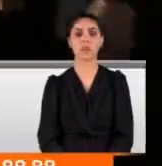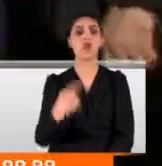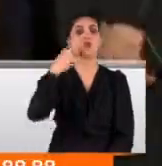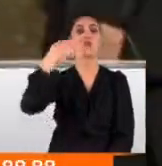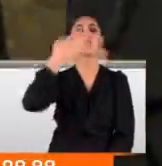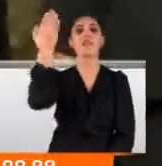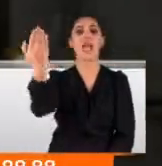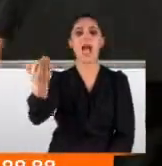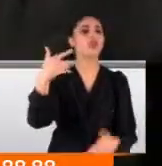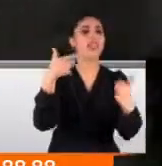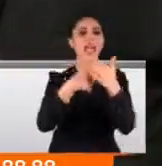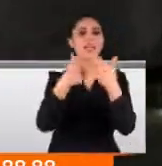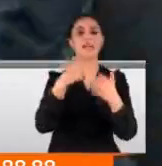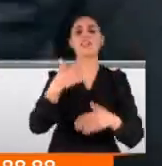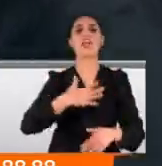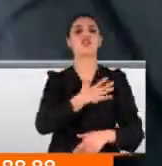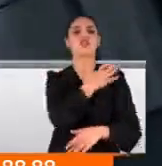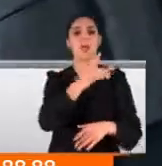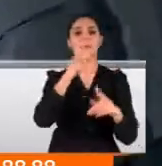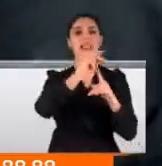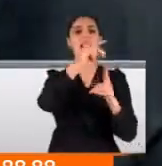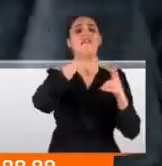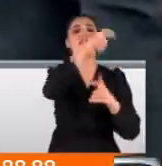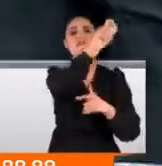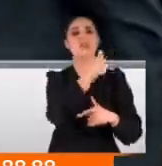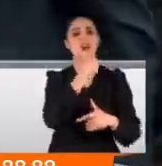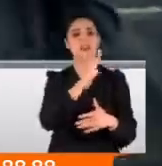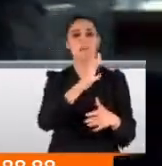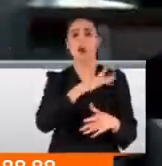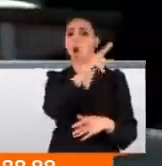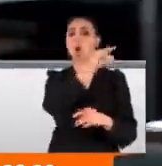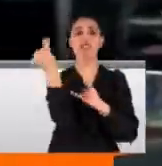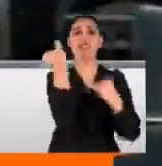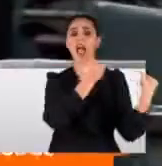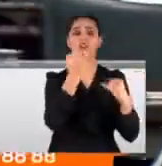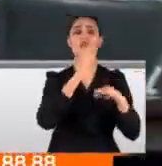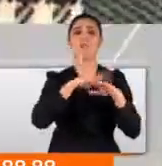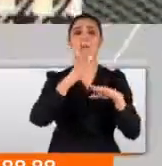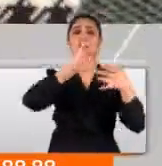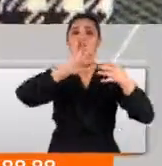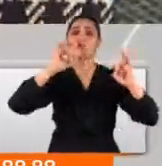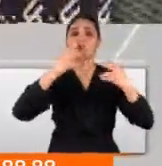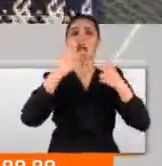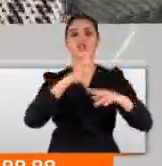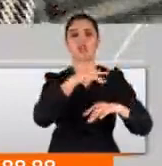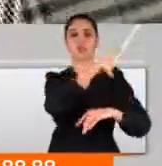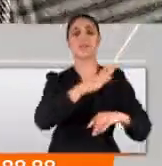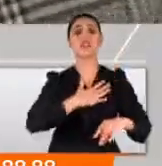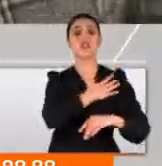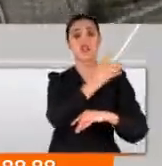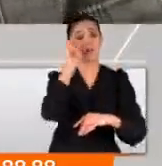Cumhurbaşkanı Erdoğan'ın hedefinde CHP li Fikri sağlar ve onun tartışma yaratan açıklaması CHP